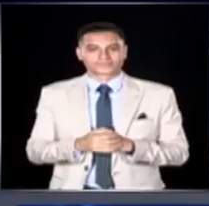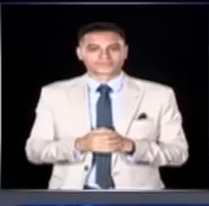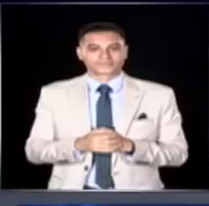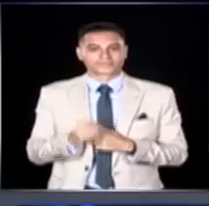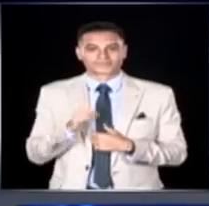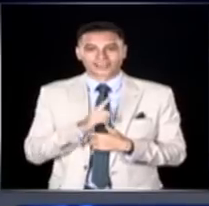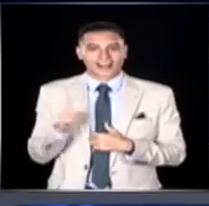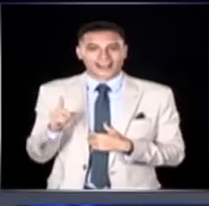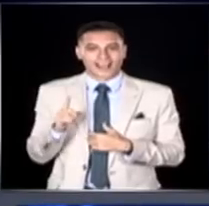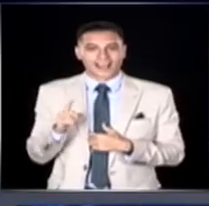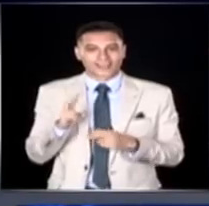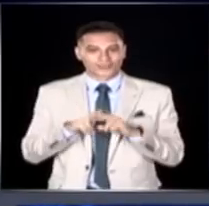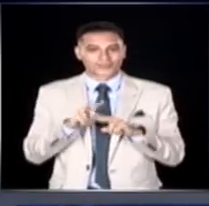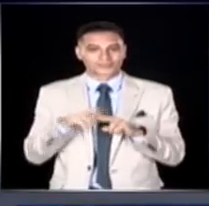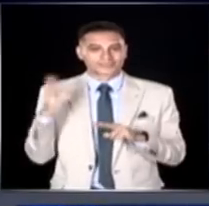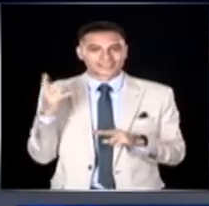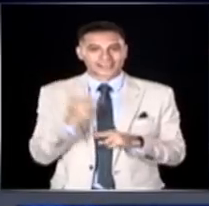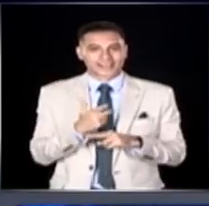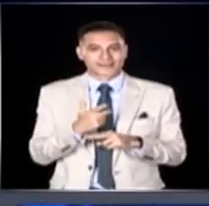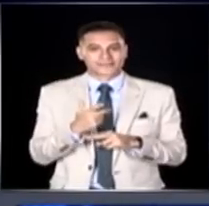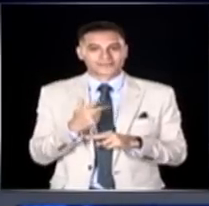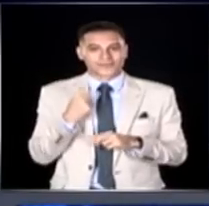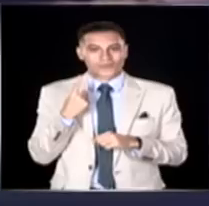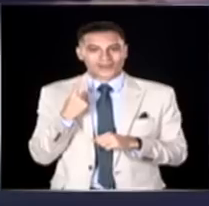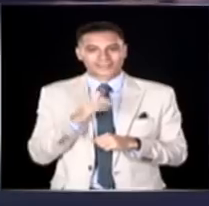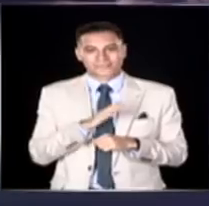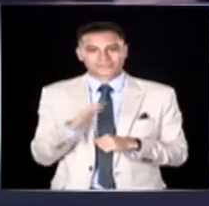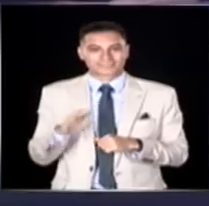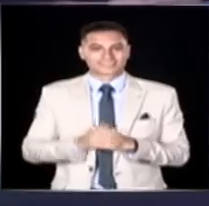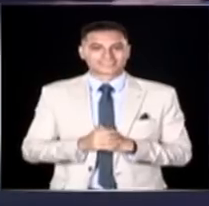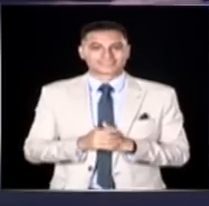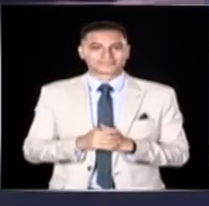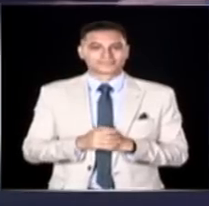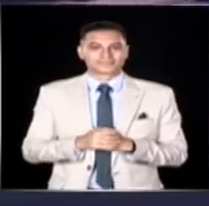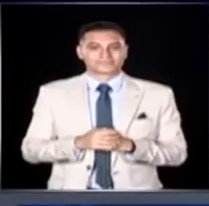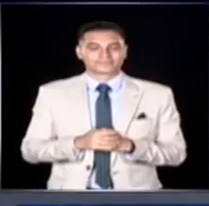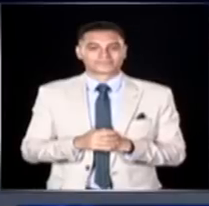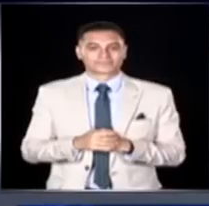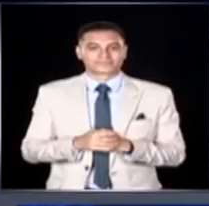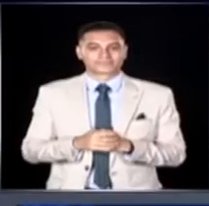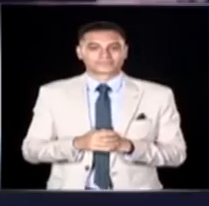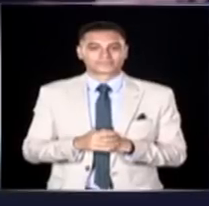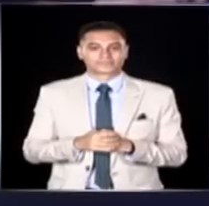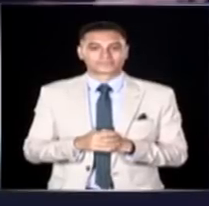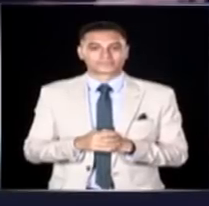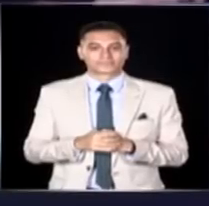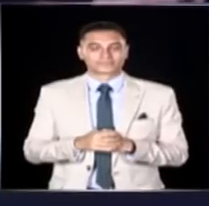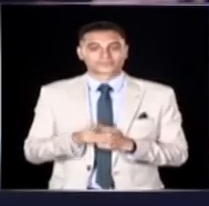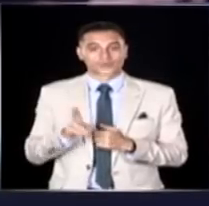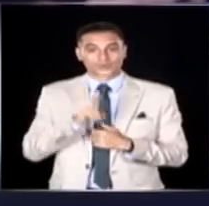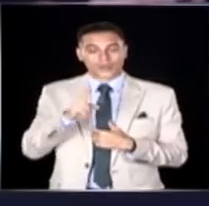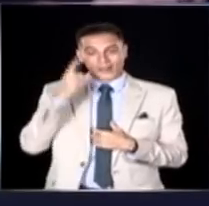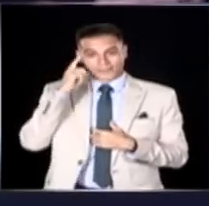لا، عدد نجوم تشيلي نجمة واحدة بس. تعالي نشوف الأسئلة اللي ما تجاوبتش.